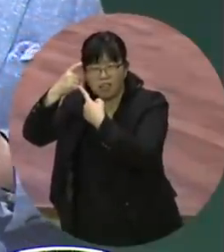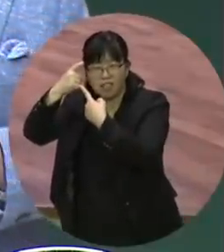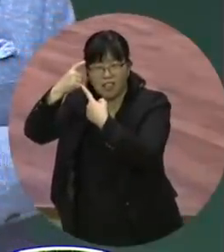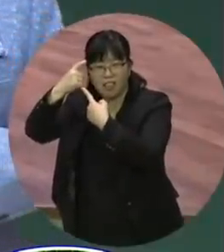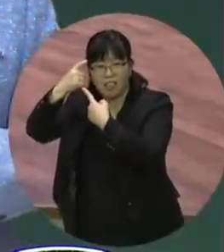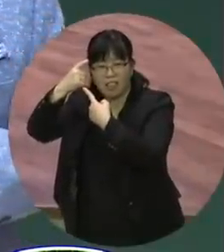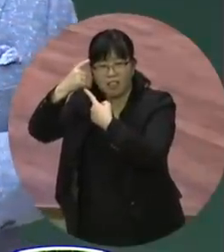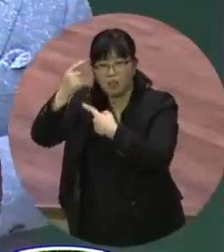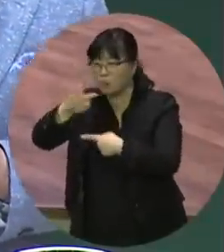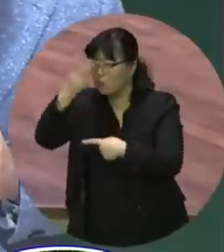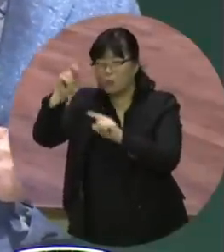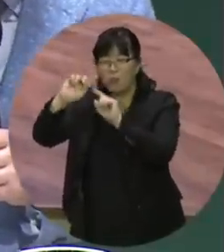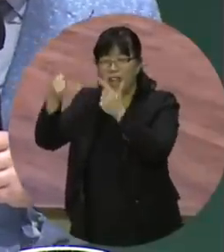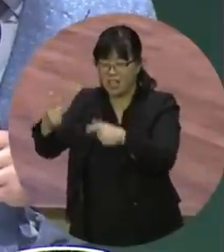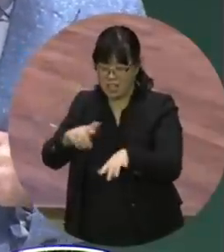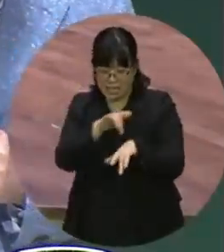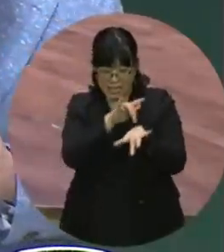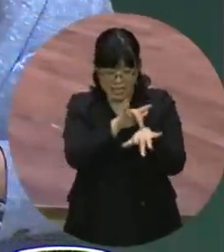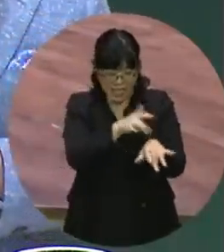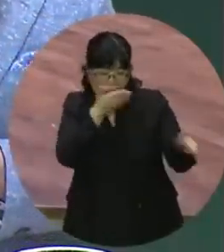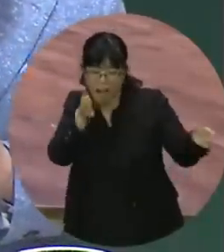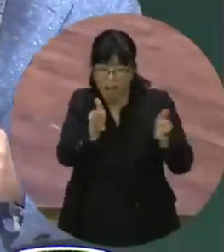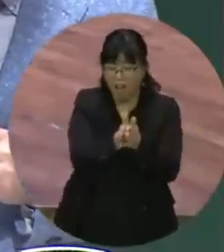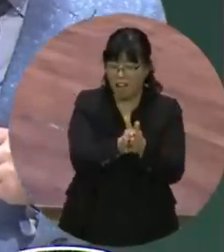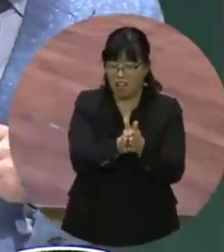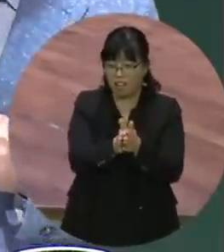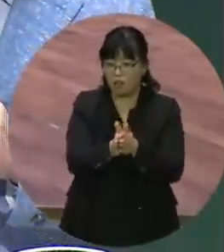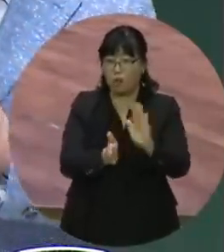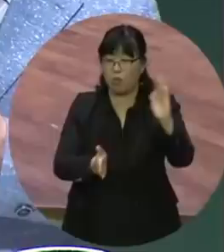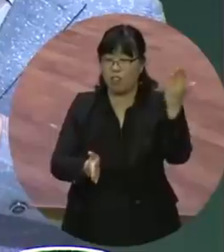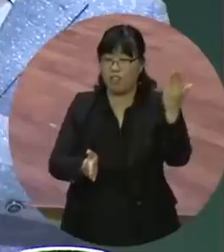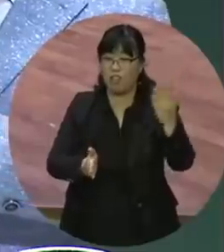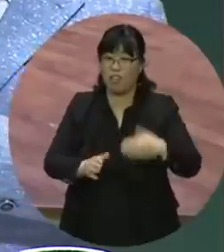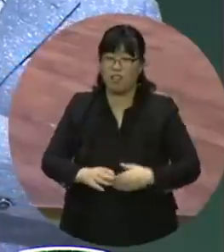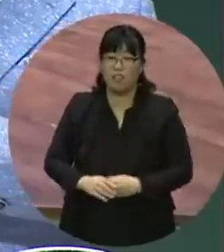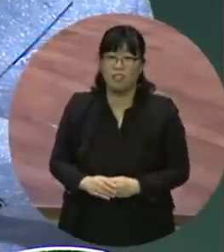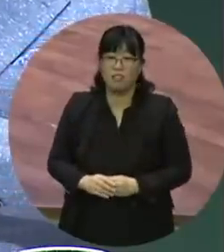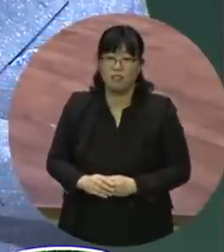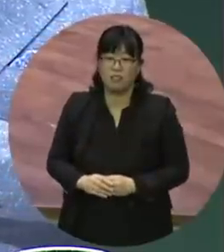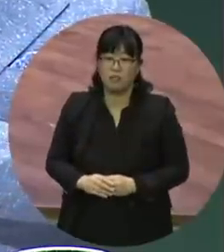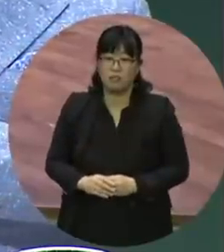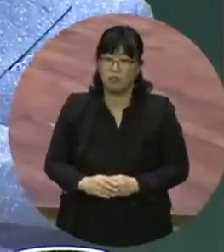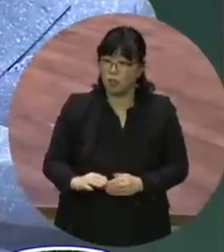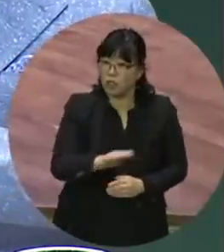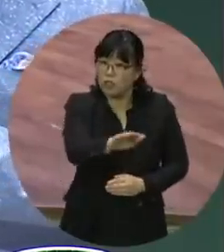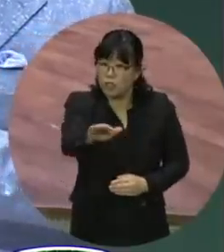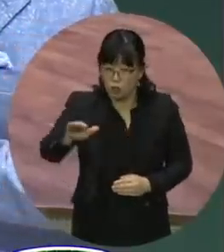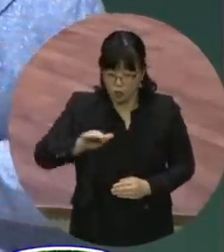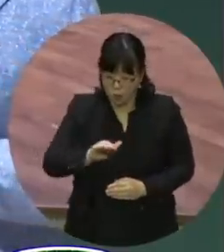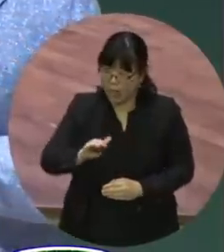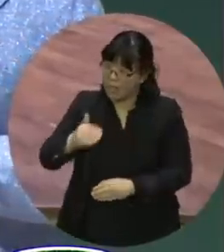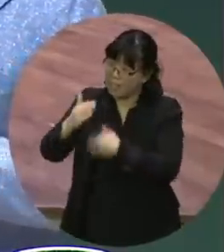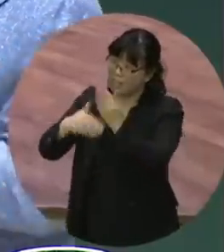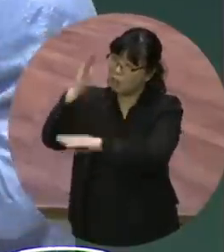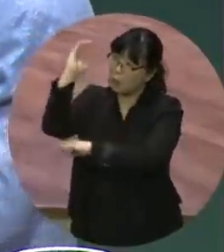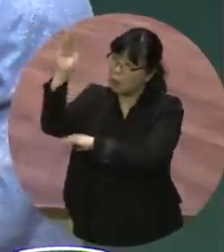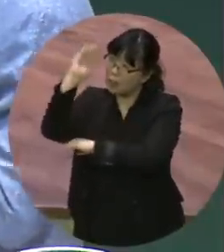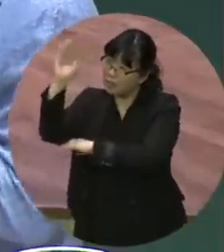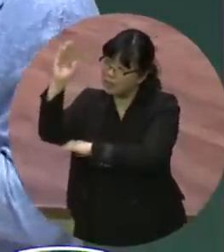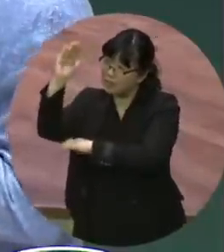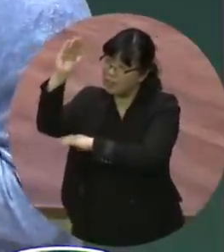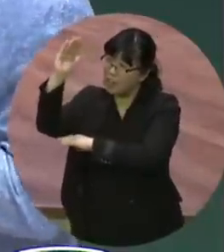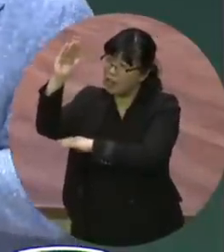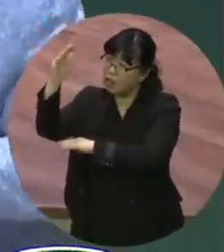신앙생활의 쥐약이에요, 쥐약. 그래서 여러분 이거를요 이번에 여러분이 체질이 그리돼 있으면